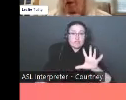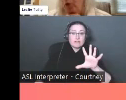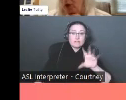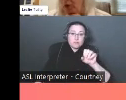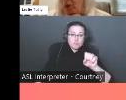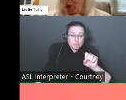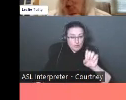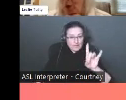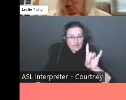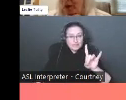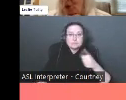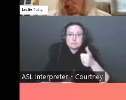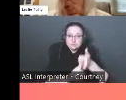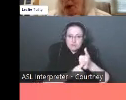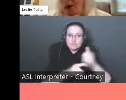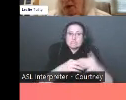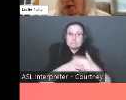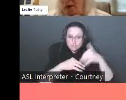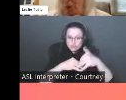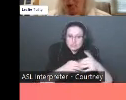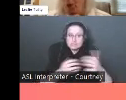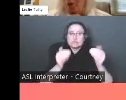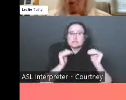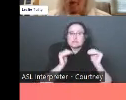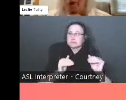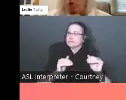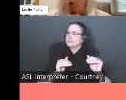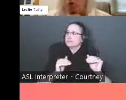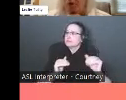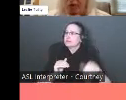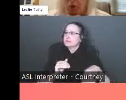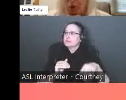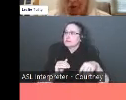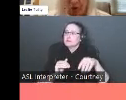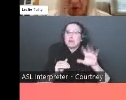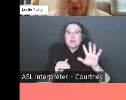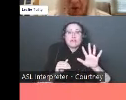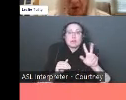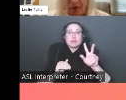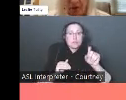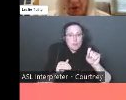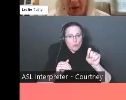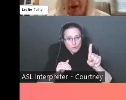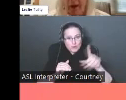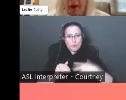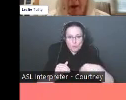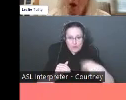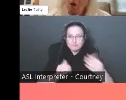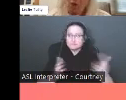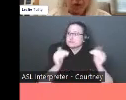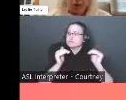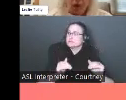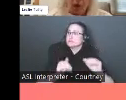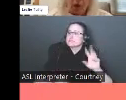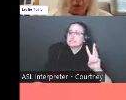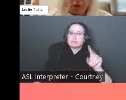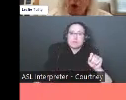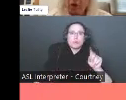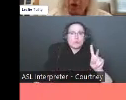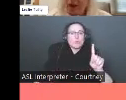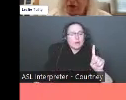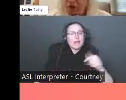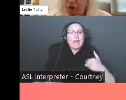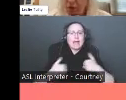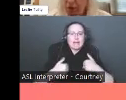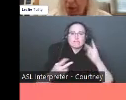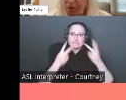où j'avais donc de l'information sur le counseling. L'âge moyen était de 36,4, les origines